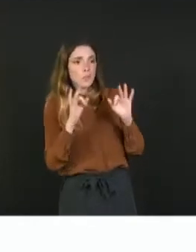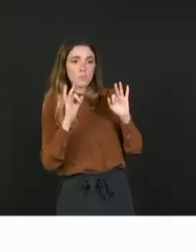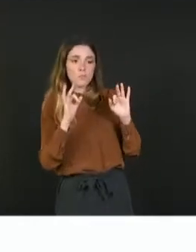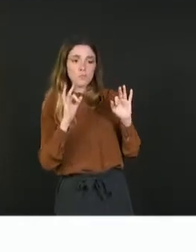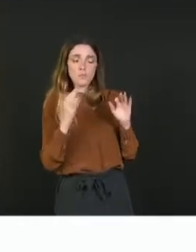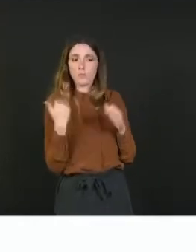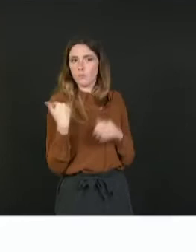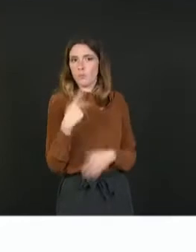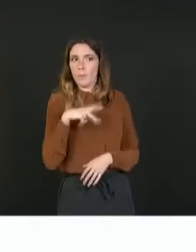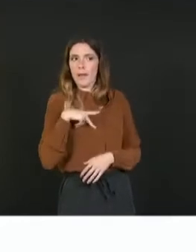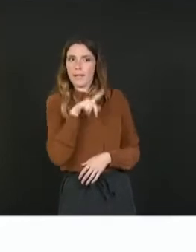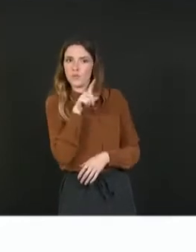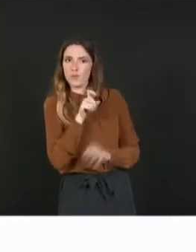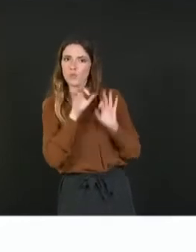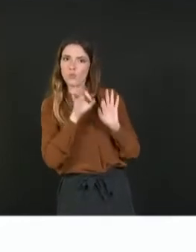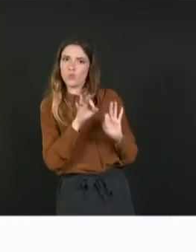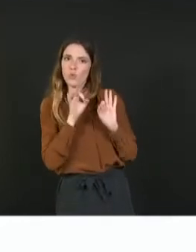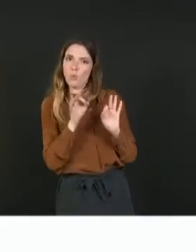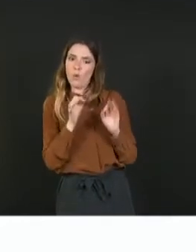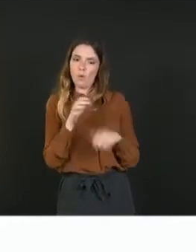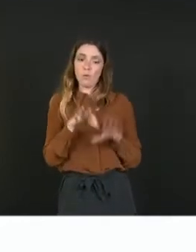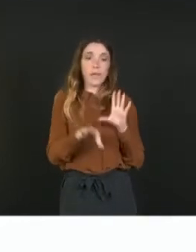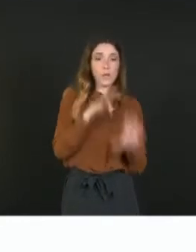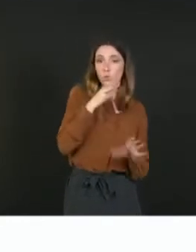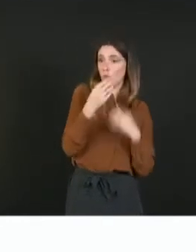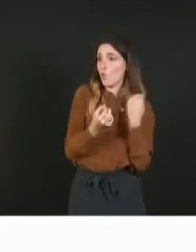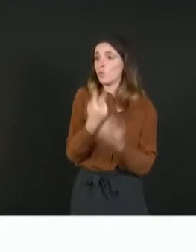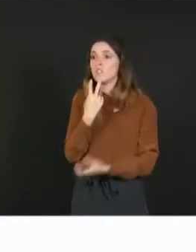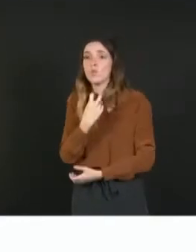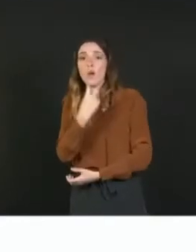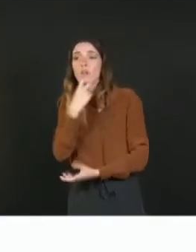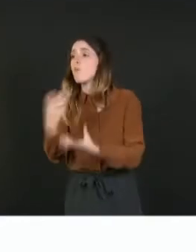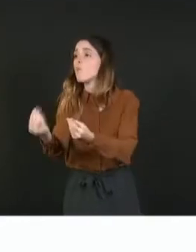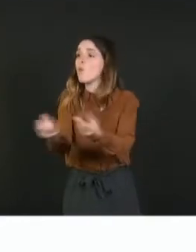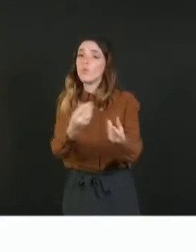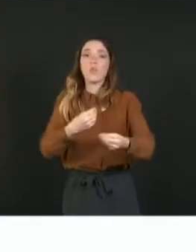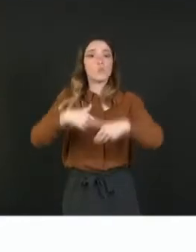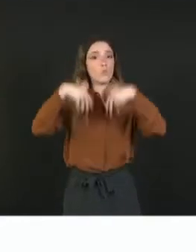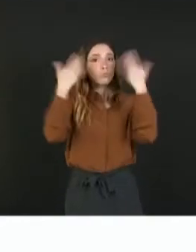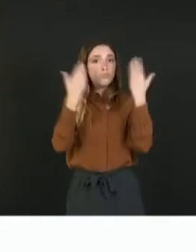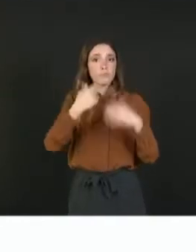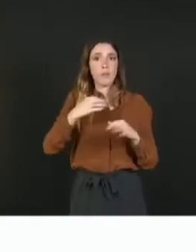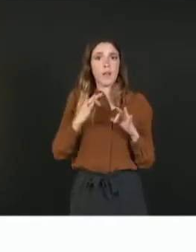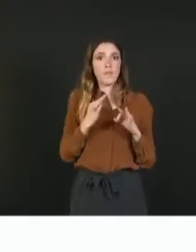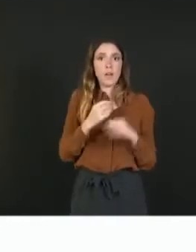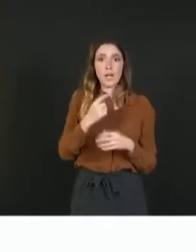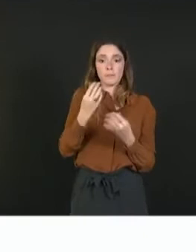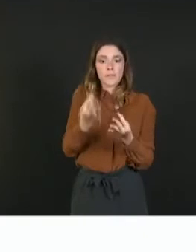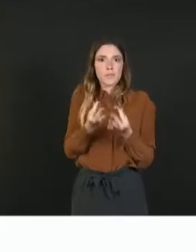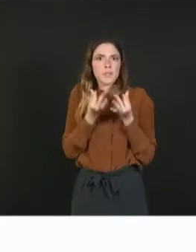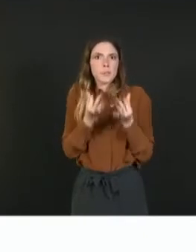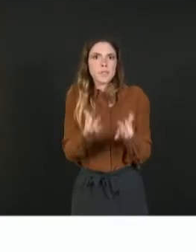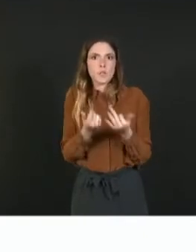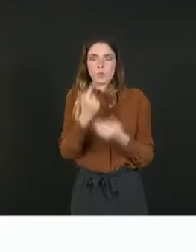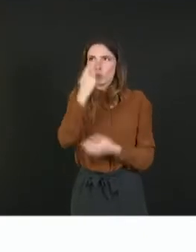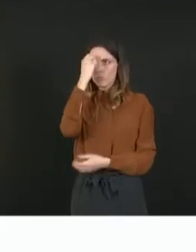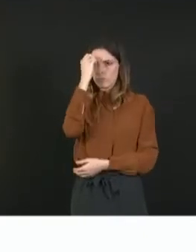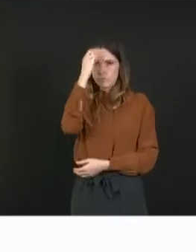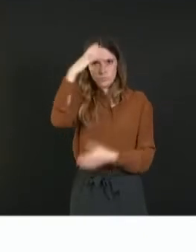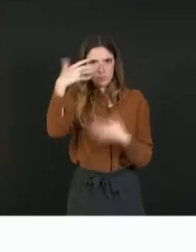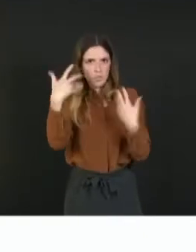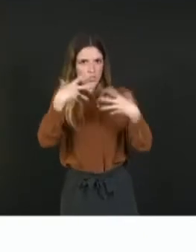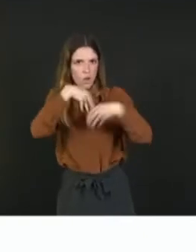élu, architecte ? Vous nous avez parlé du manifeste qui essaime dans le monde, mais pour justement envisager et penser la